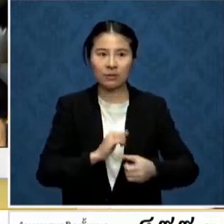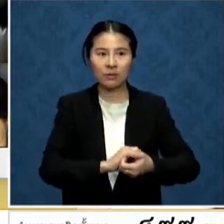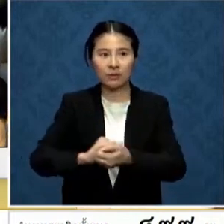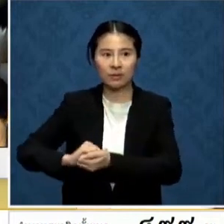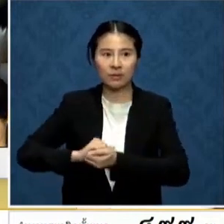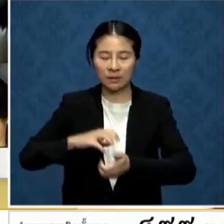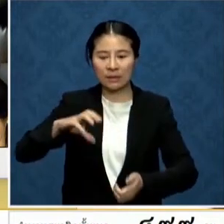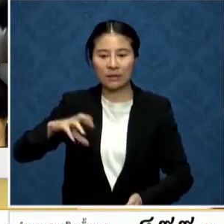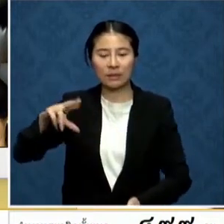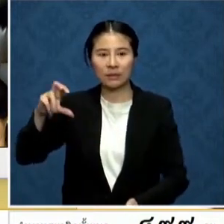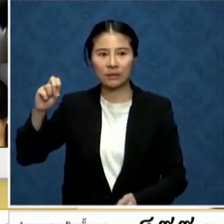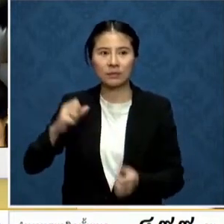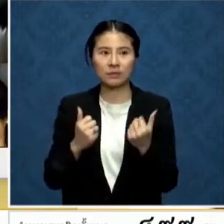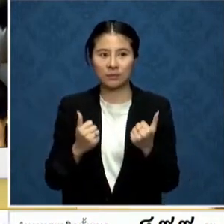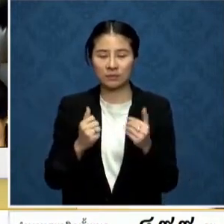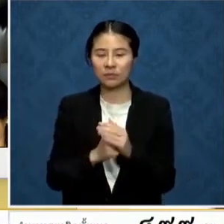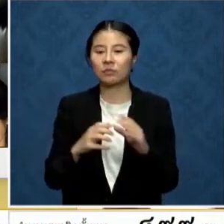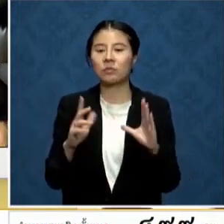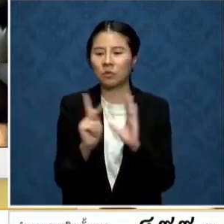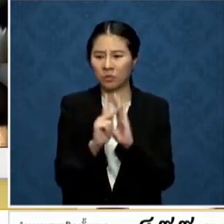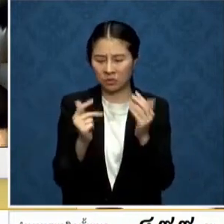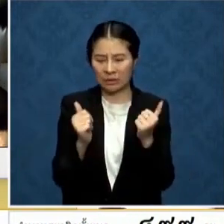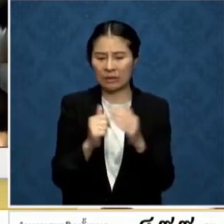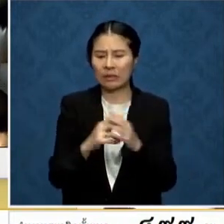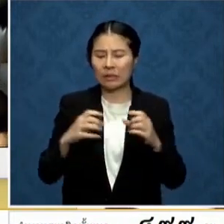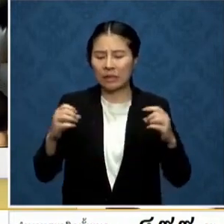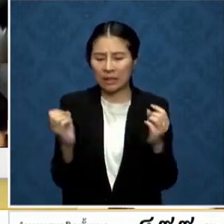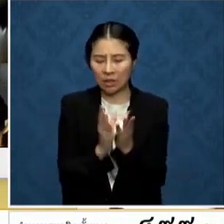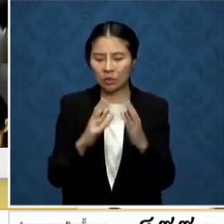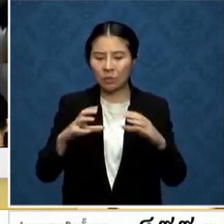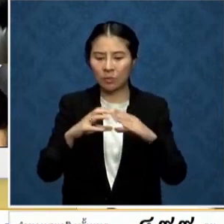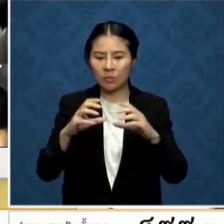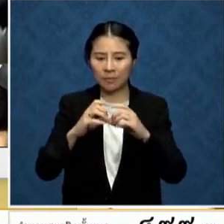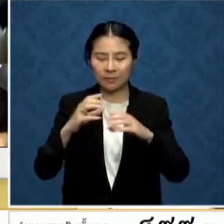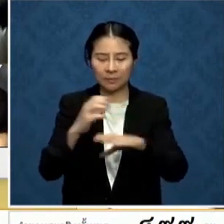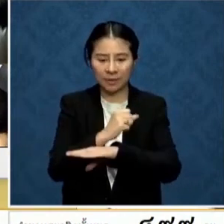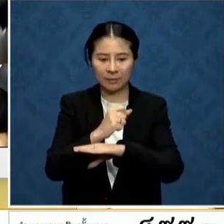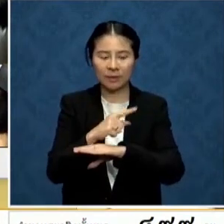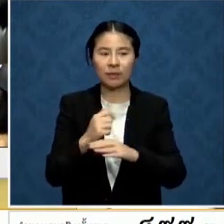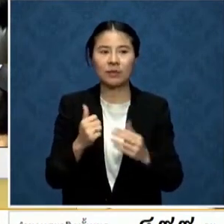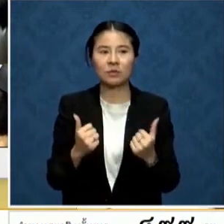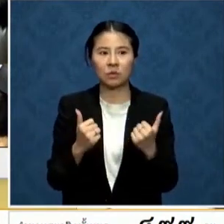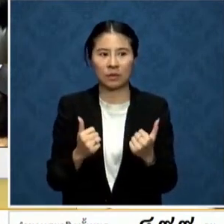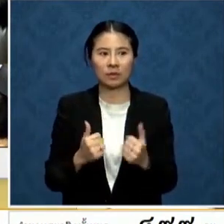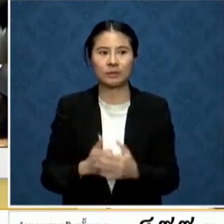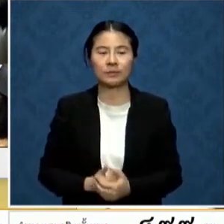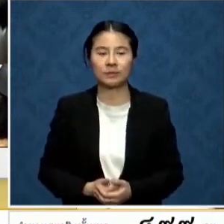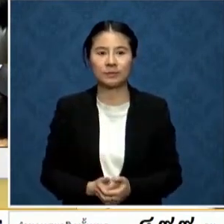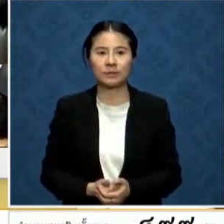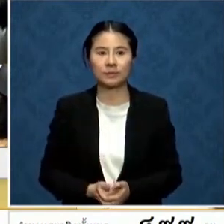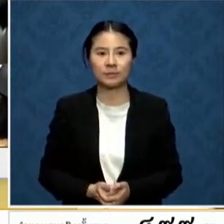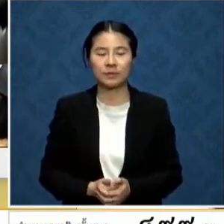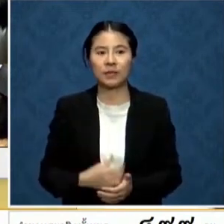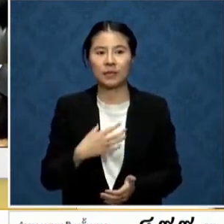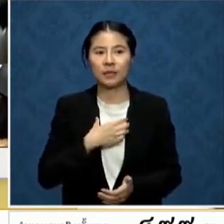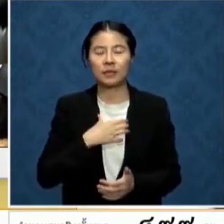ใหญ่เราข้อบังคับฉบับนี้ก็ไม่ได้มีผลร้ายทางด้านการเมืองใดๆเลยครับที่เราจะไม่สามารถสร้างบรรยากาศร่วมกันได้นะครับเพราะนั้นเนี่ยก็อยากจะเชิญ